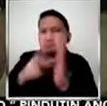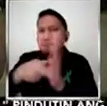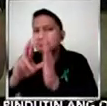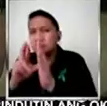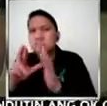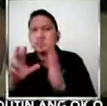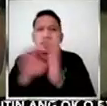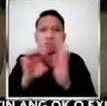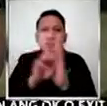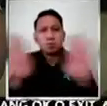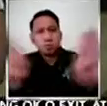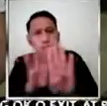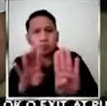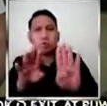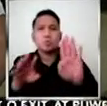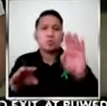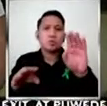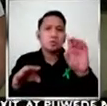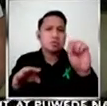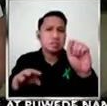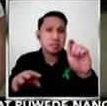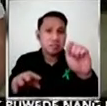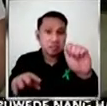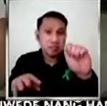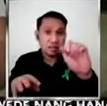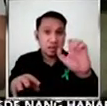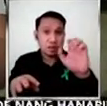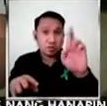Cruz area, San Andres, Malate area, kung patuloy daw na hindi bababa ang bilang ng mga nagkakasakit sa mga nabanggit na